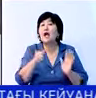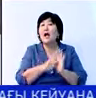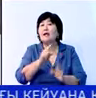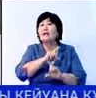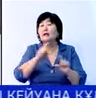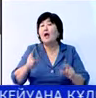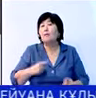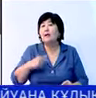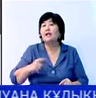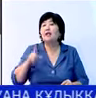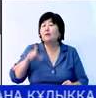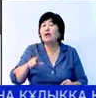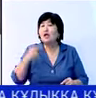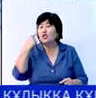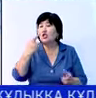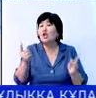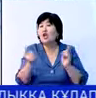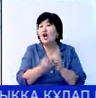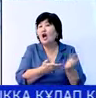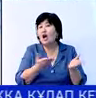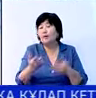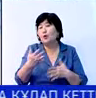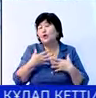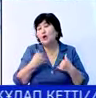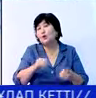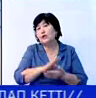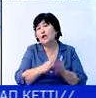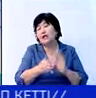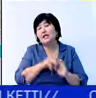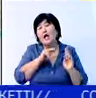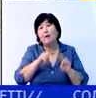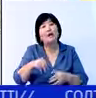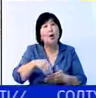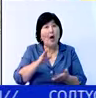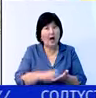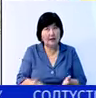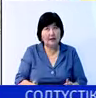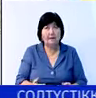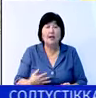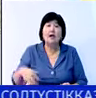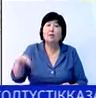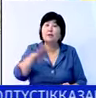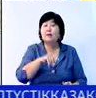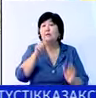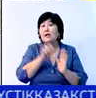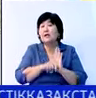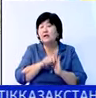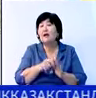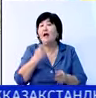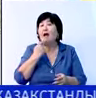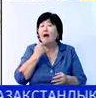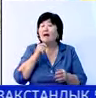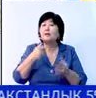емхананың білікті мамандары жеке қабылдау жүргізіп, олардың денсаулық жағдайын бақылауға алды. Барлығымыз тексеруден өткізіп, қанымызды тапсырып,